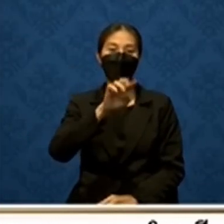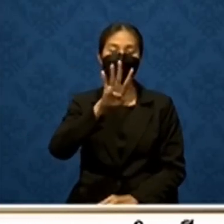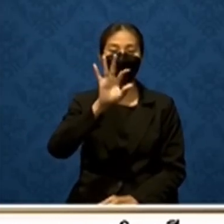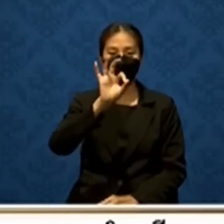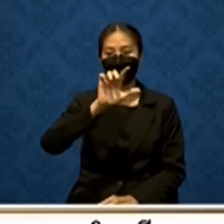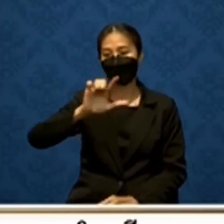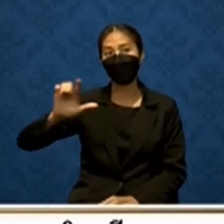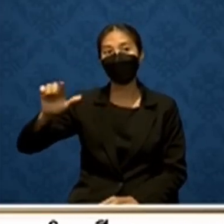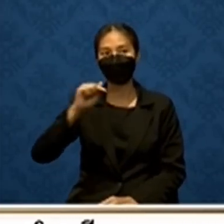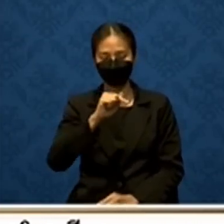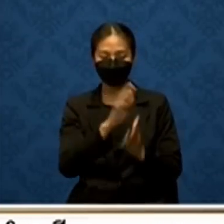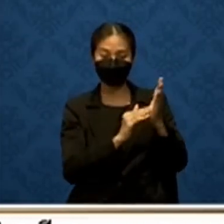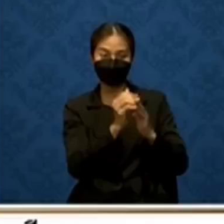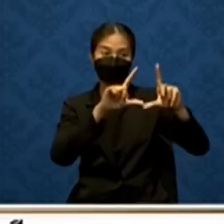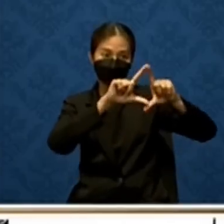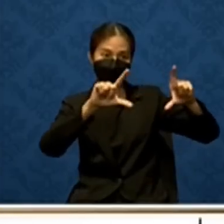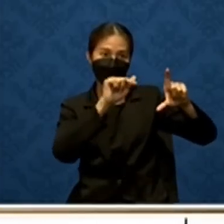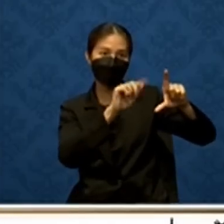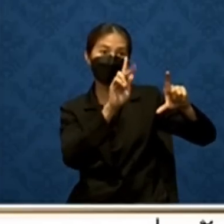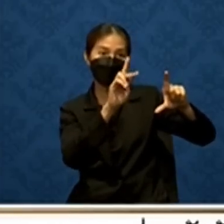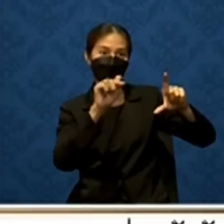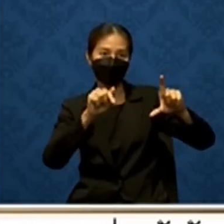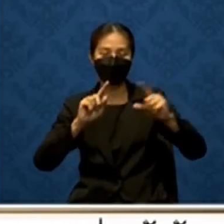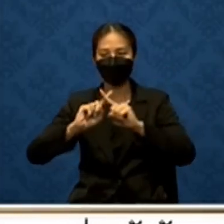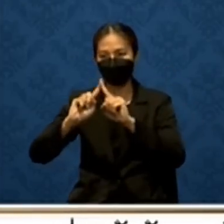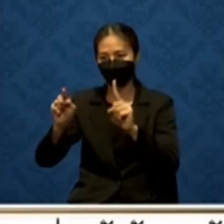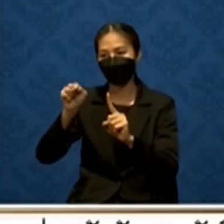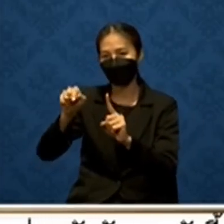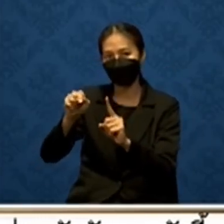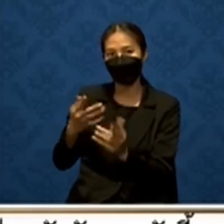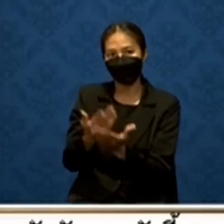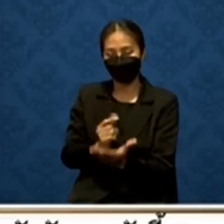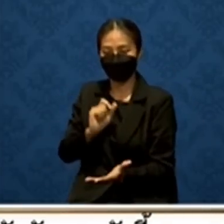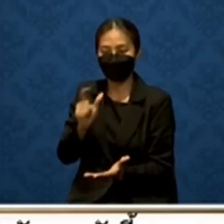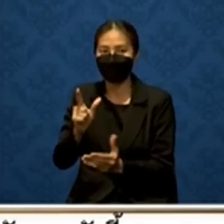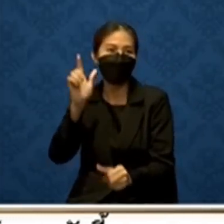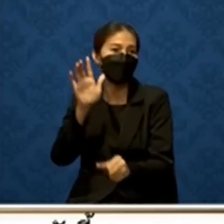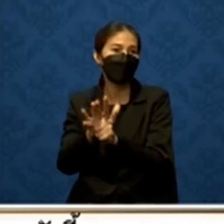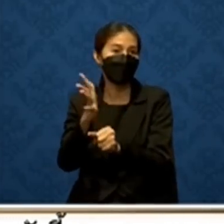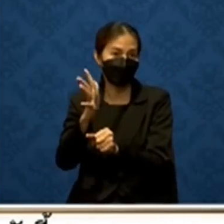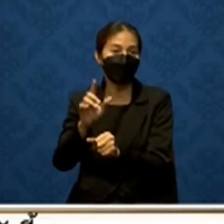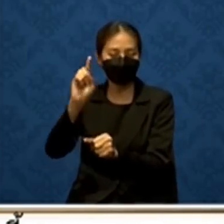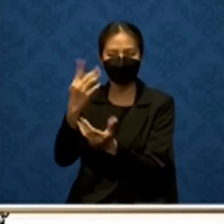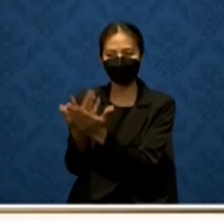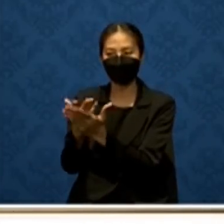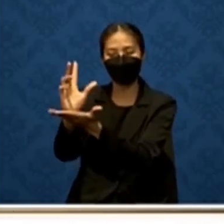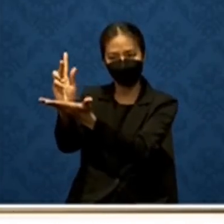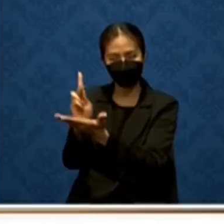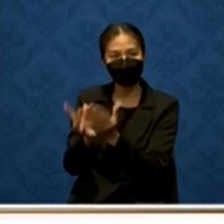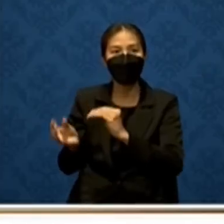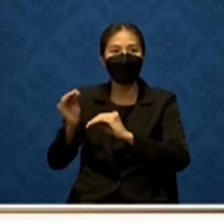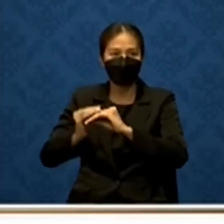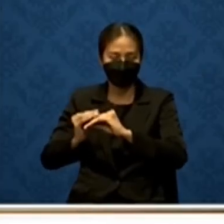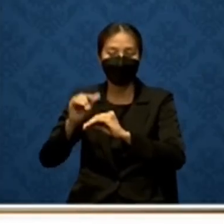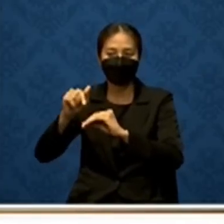สเขียวไม่เพีงพอต่รายใจครับเราจำเป็ต้กู้เพิ่มอีก 0.695 ในกองสีแดงครั